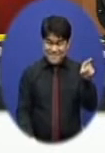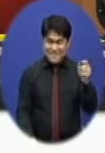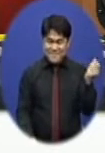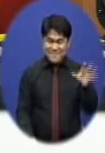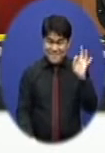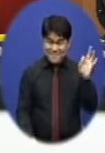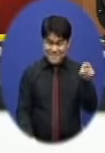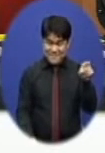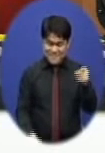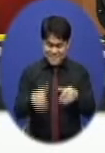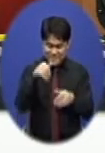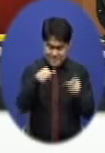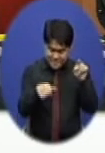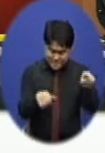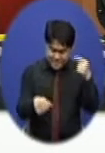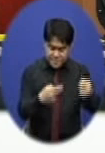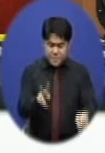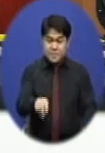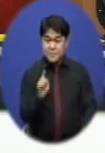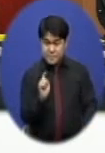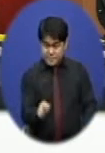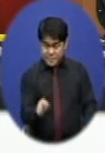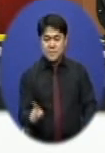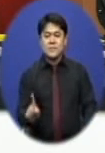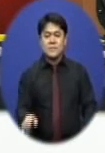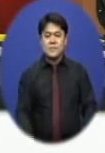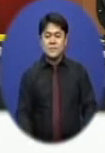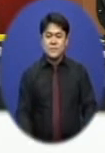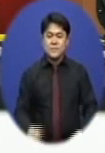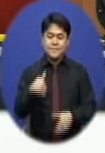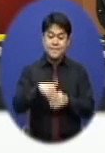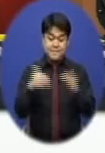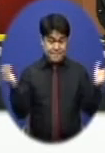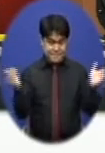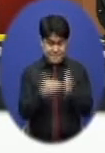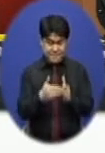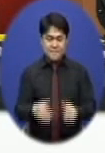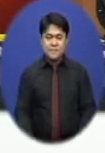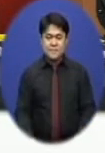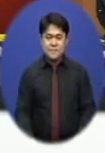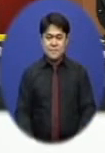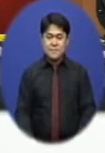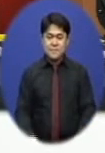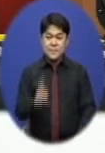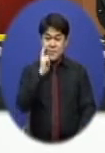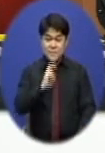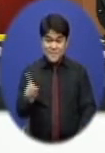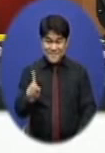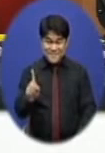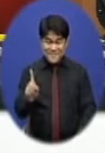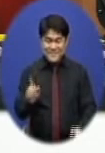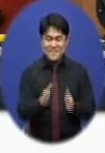네. 10번째가 10번을 네. 누르시고 네. 우물정자를 누르면 심사가 완료됩니다. 됩니다. 홍도야 울지